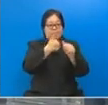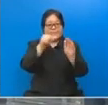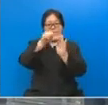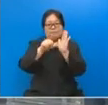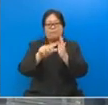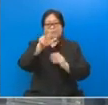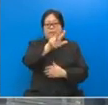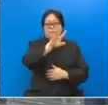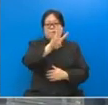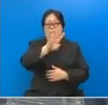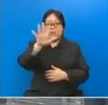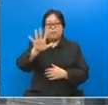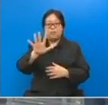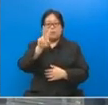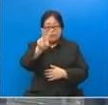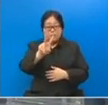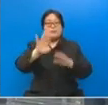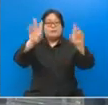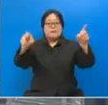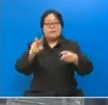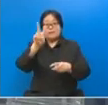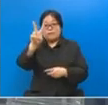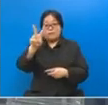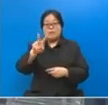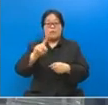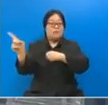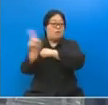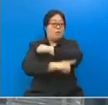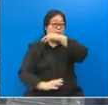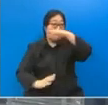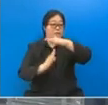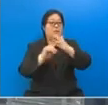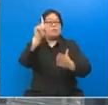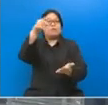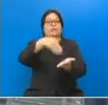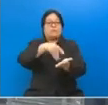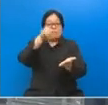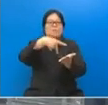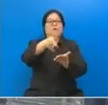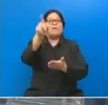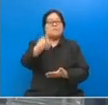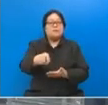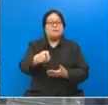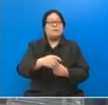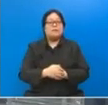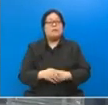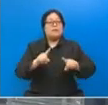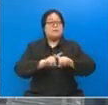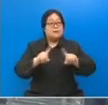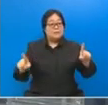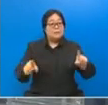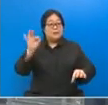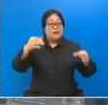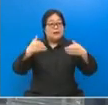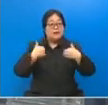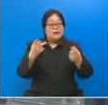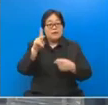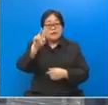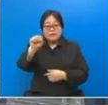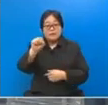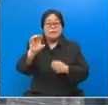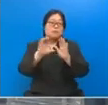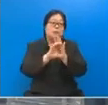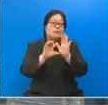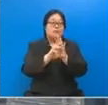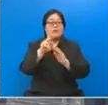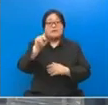342 section 25 ini maka kompang maksimal yang dikenakan adalah satu ibu tetapi kalau ada casey contohnya